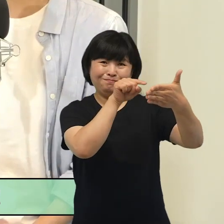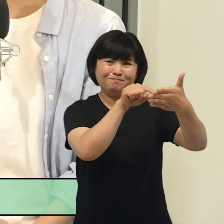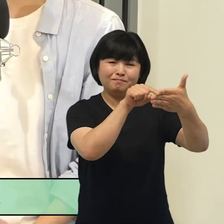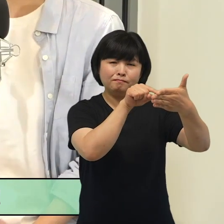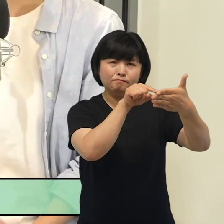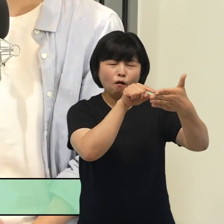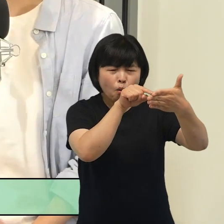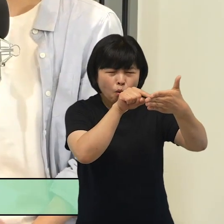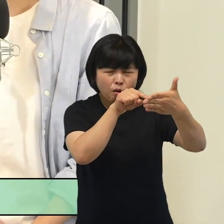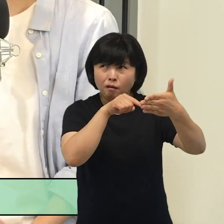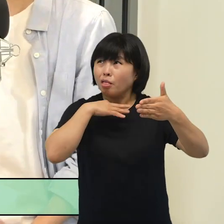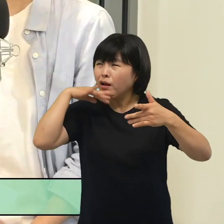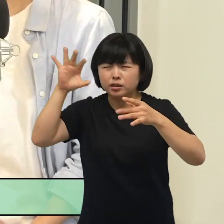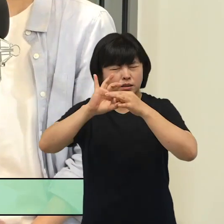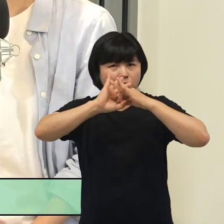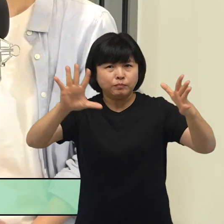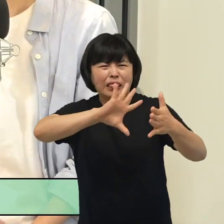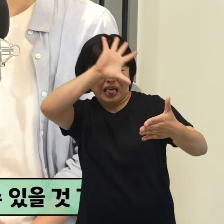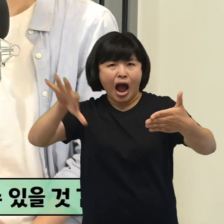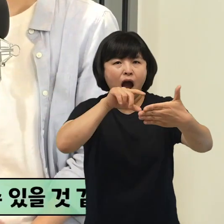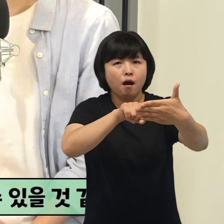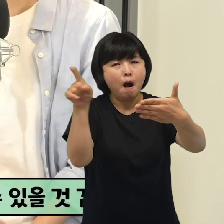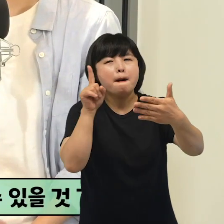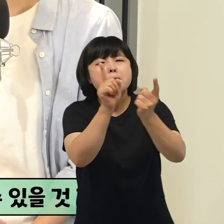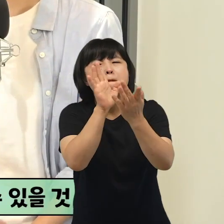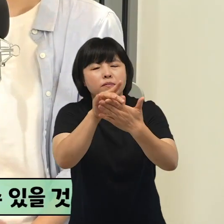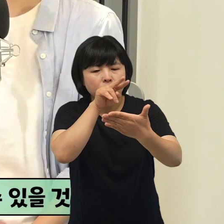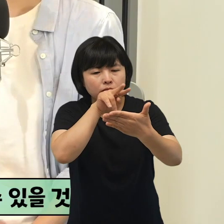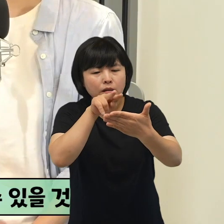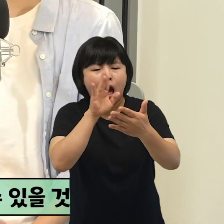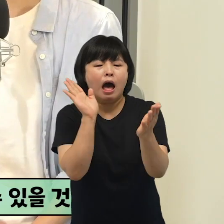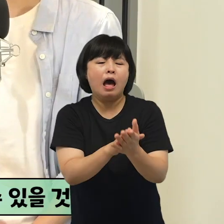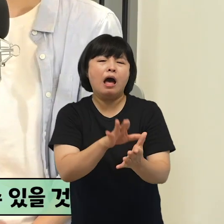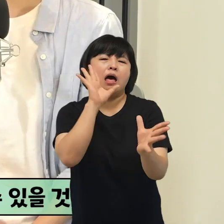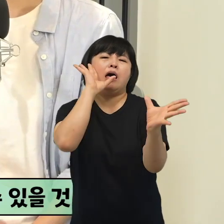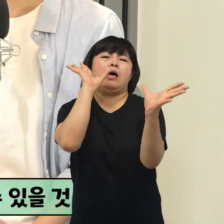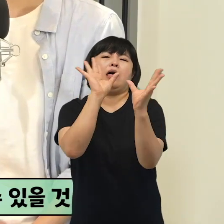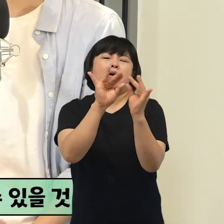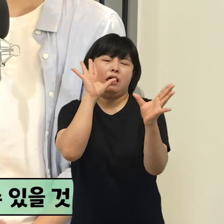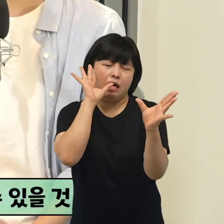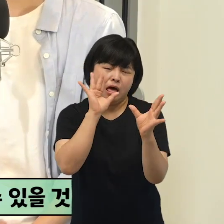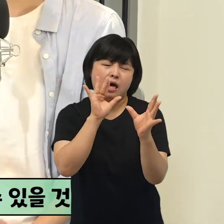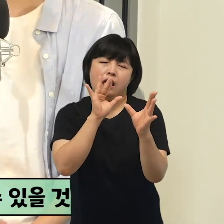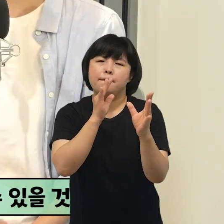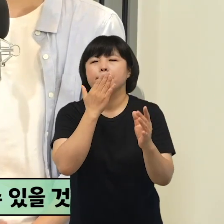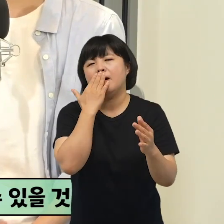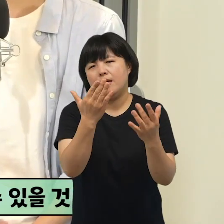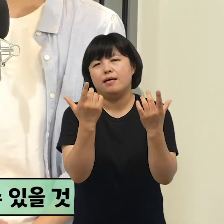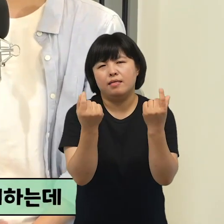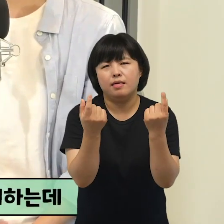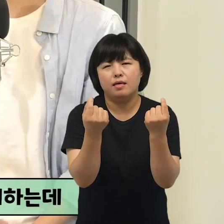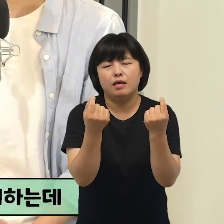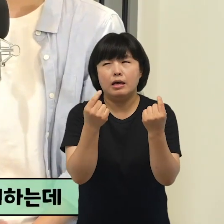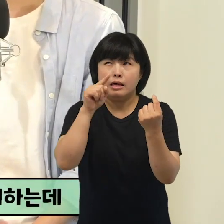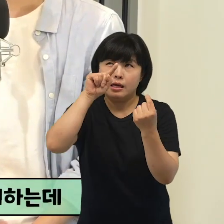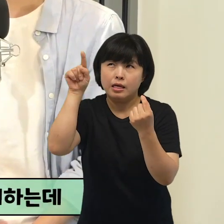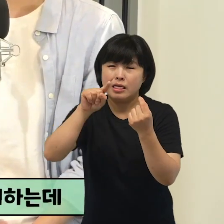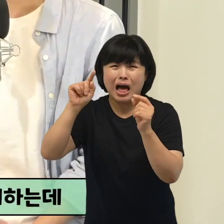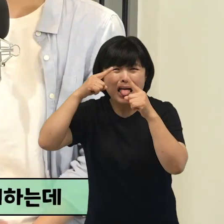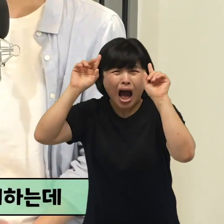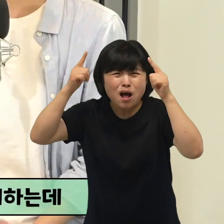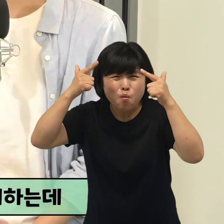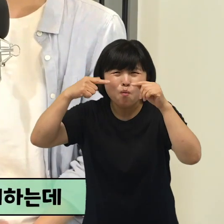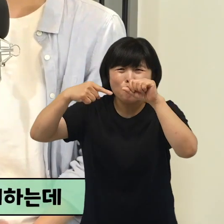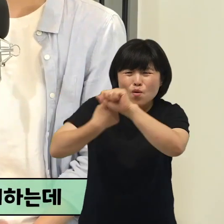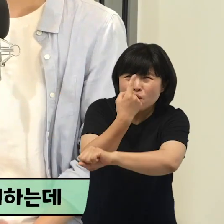많아가지고 Z세대인 사람들은 이걸 보면서 이 내용에 되게 잘 공감을 할 수 있을 것 같고 Z세대가 아닌